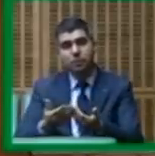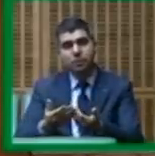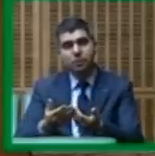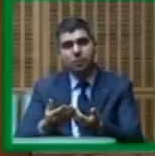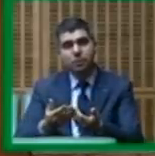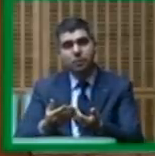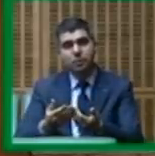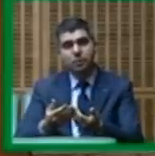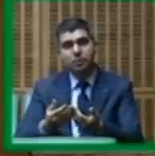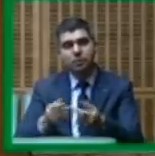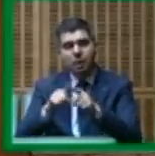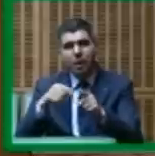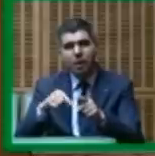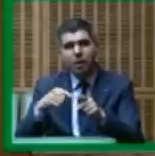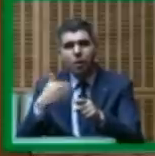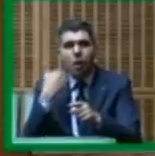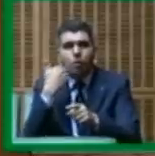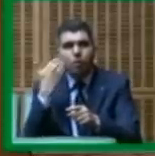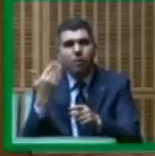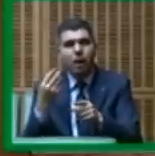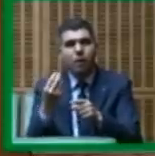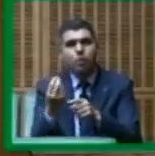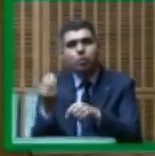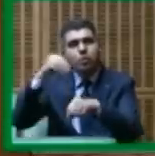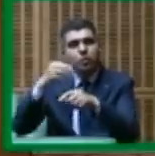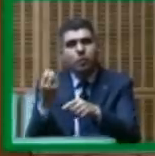خص الانسان يكون فيه شويه الحياء،